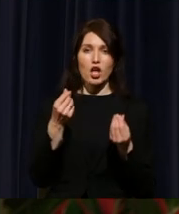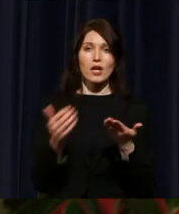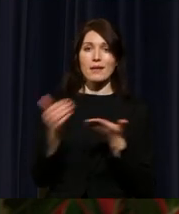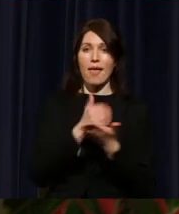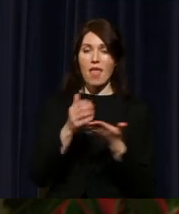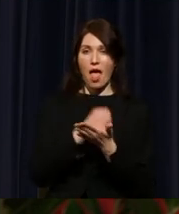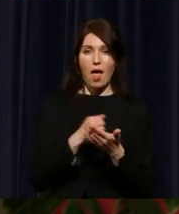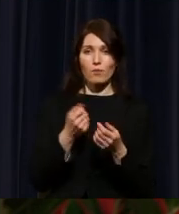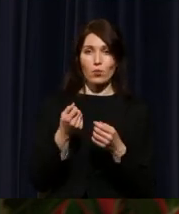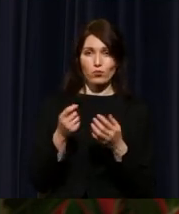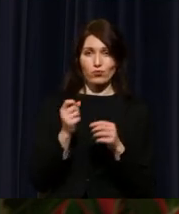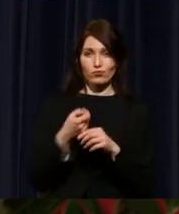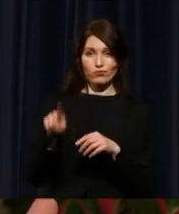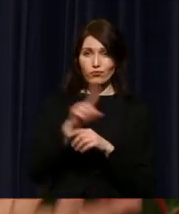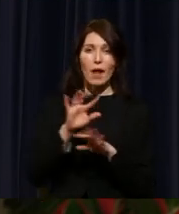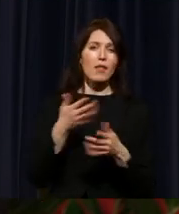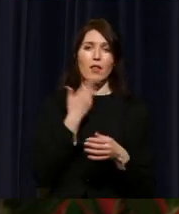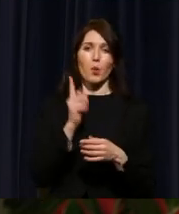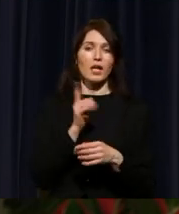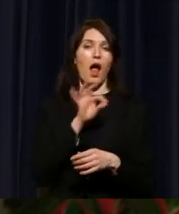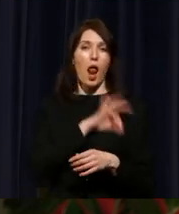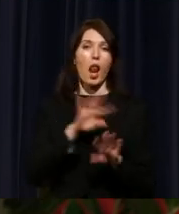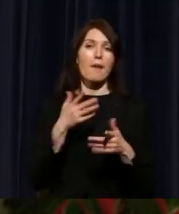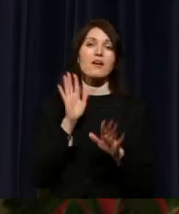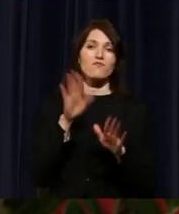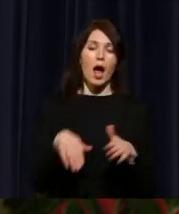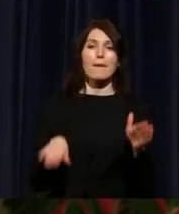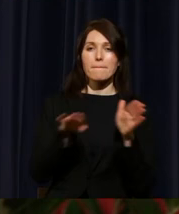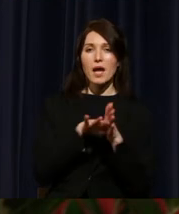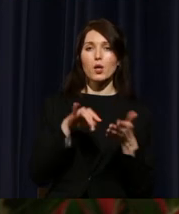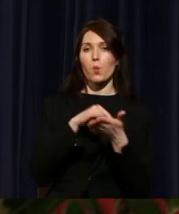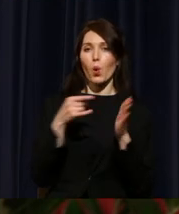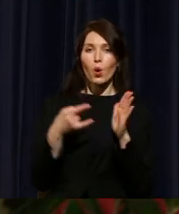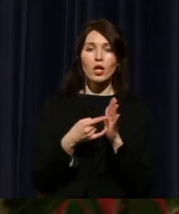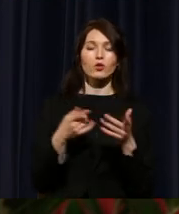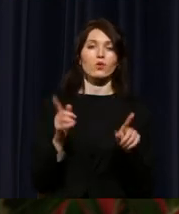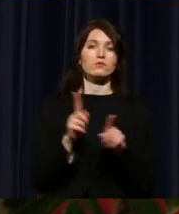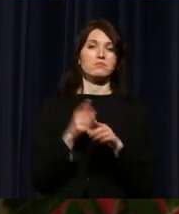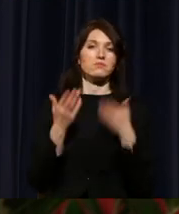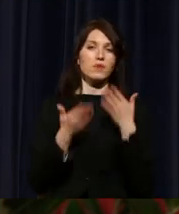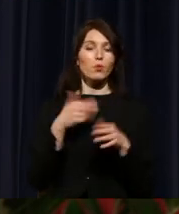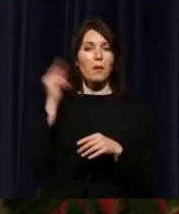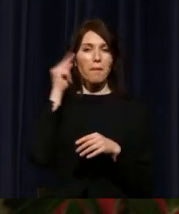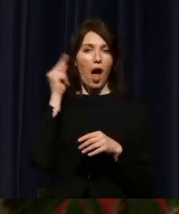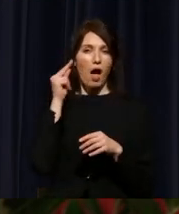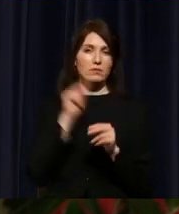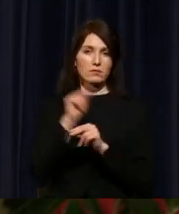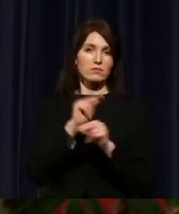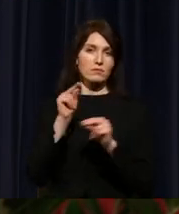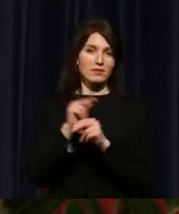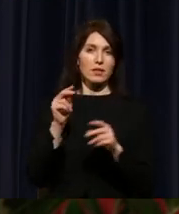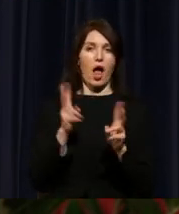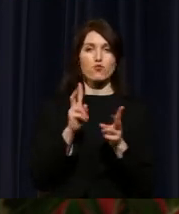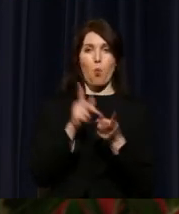ja, bet nav tikai tā tava alga, bet tu vari jākā projektos piedalīties, nezinu, būt mācības spēks un tam līdzīgi,